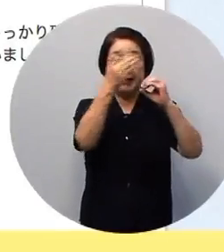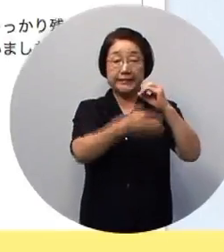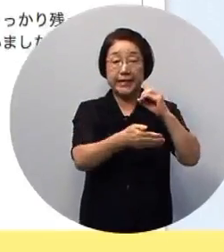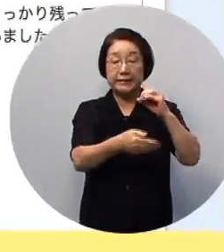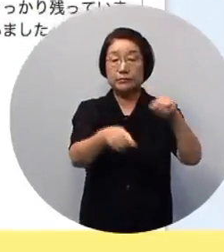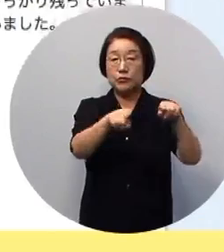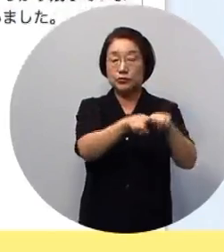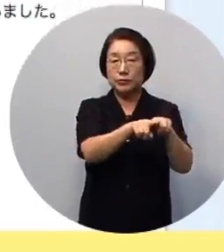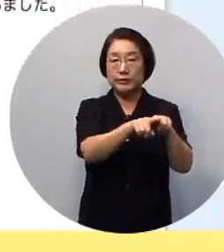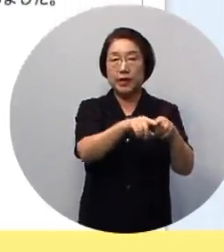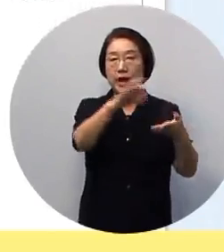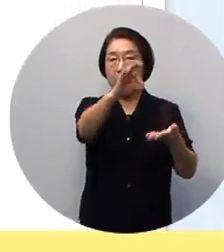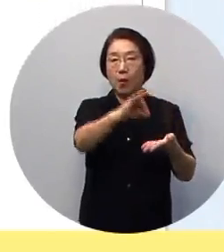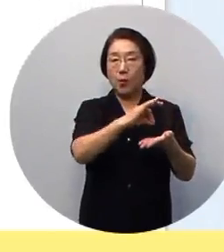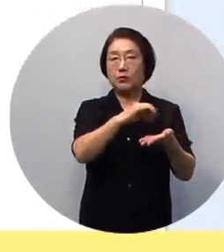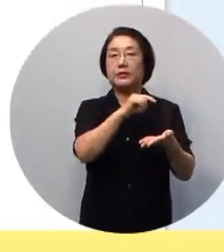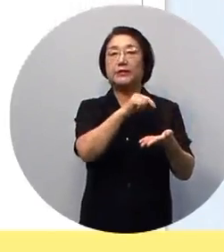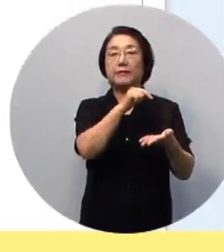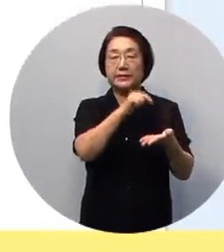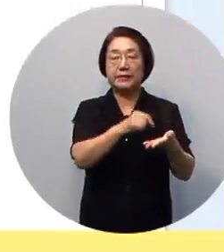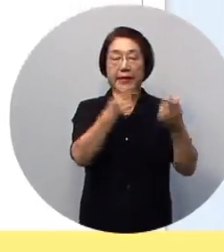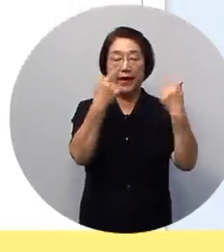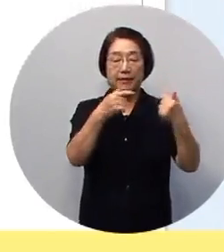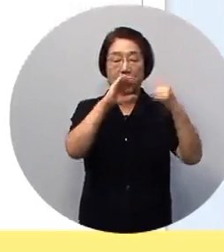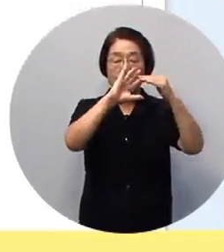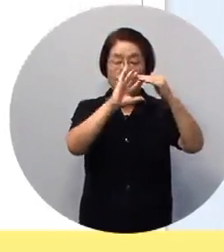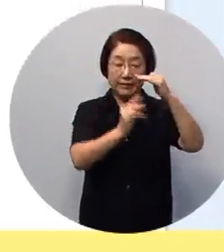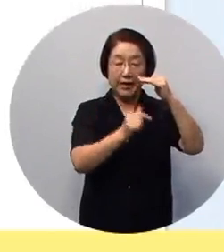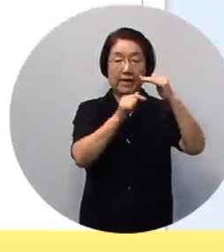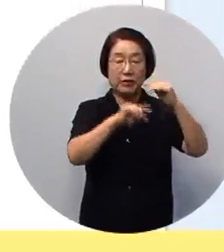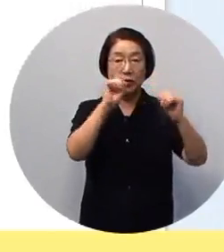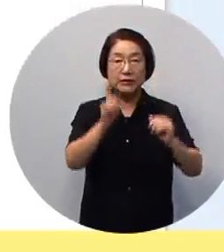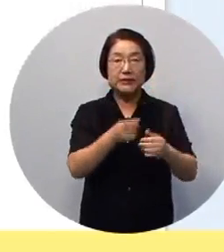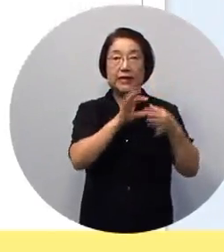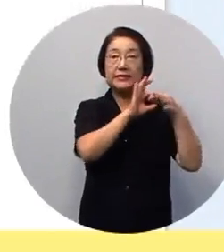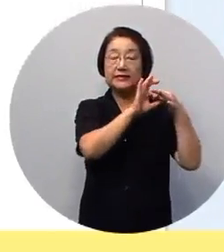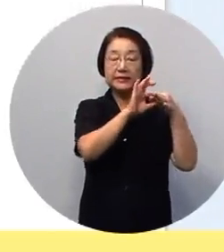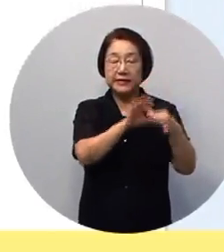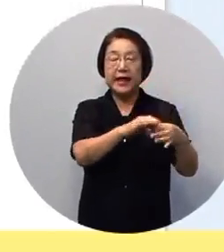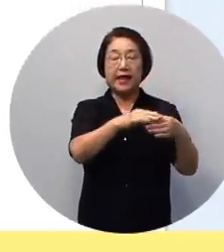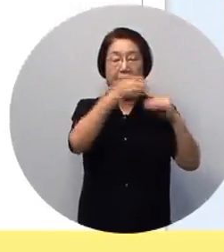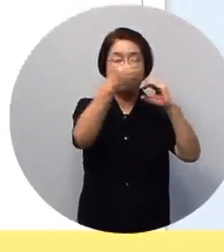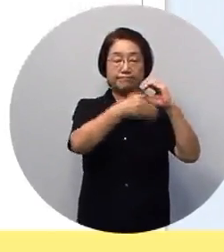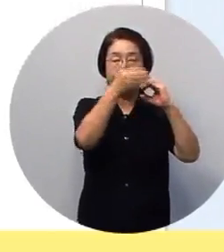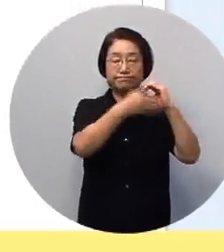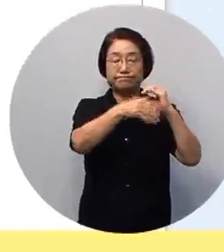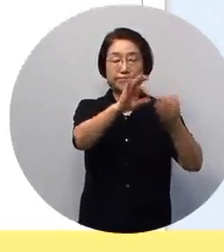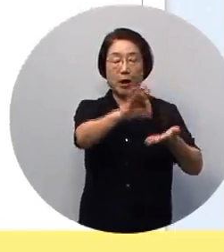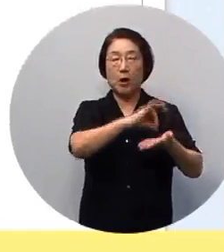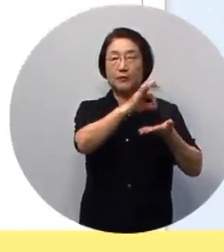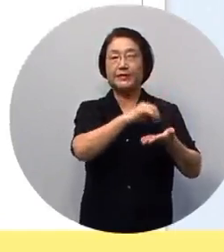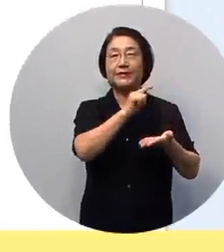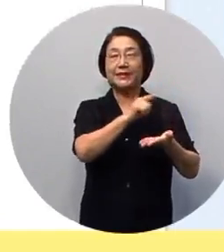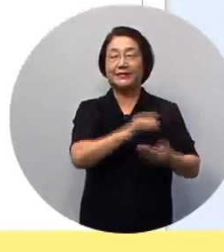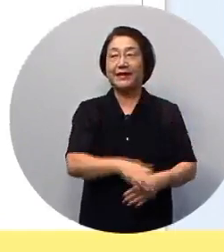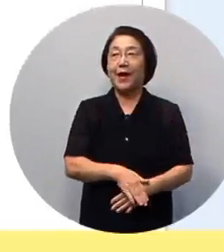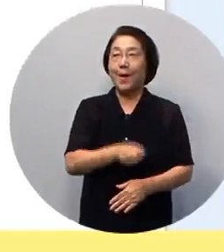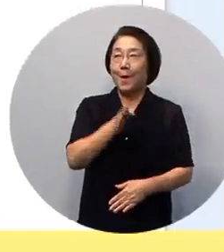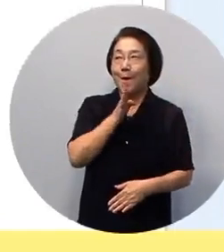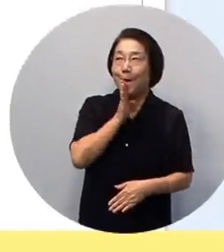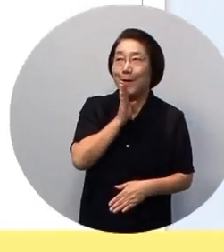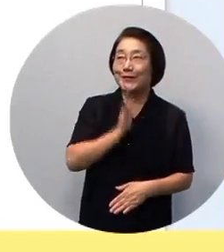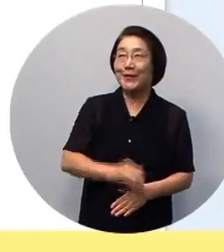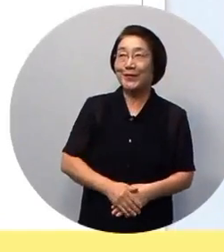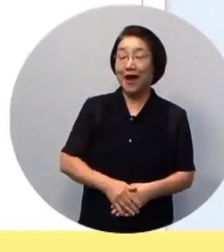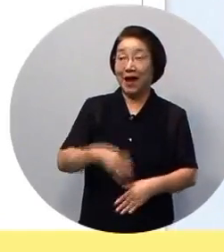参加者の方々が、はい、日々藤沢の自然についてレポートしてくださっています。 本当だ、楽しいですね。いろんな